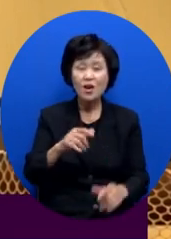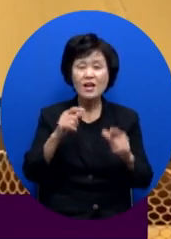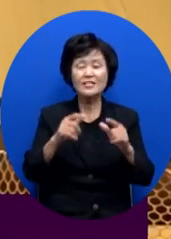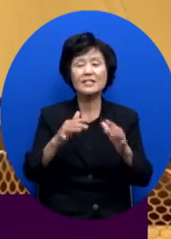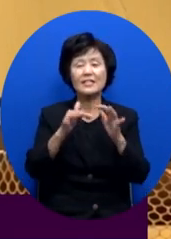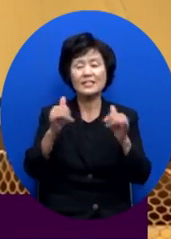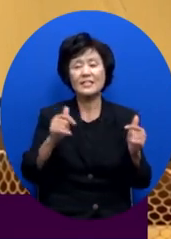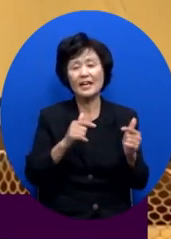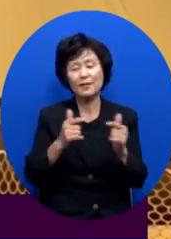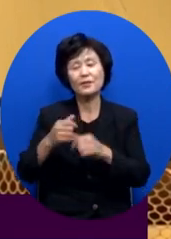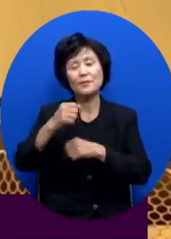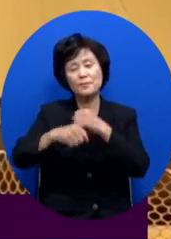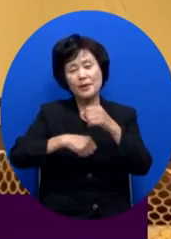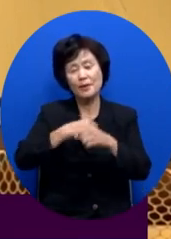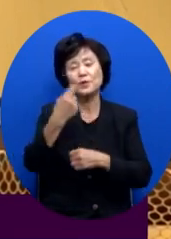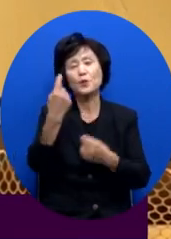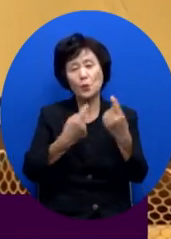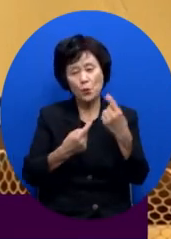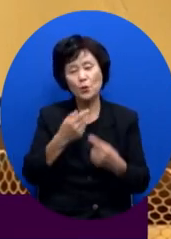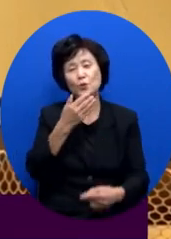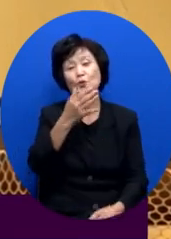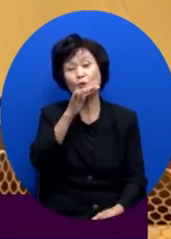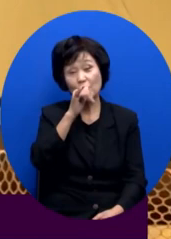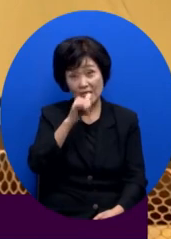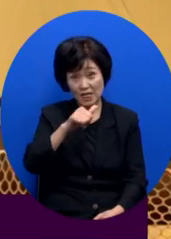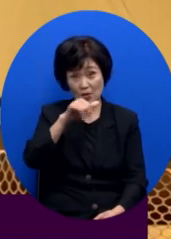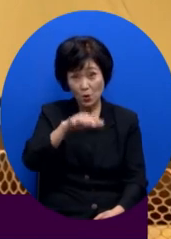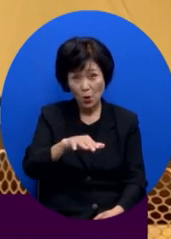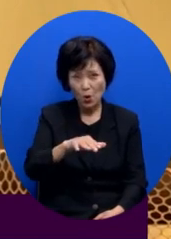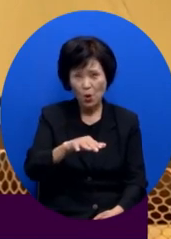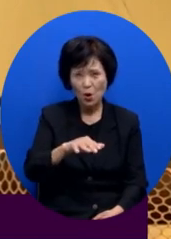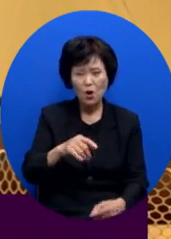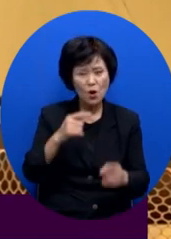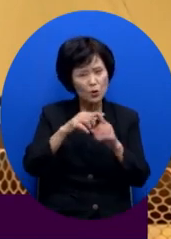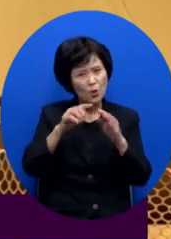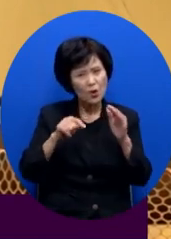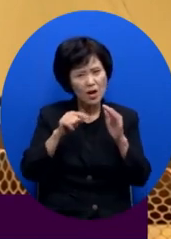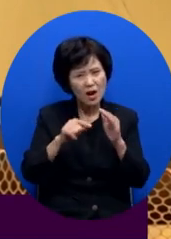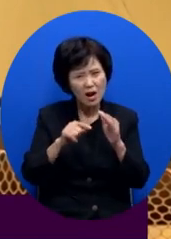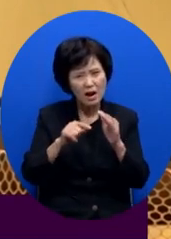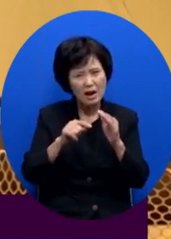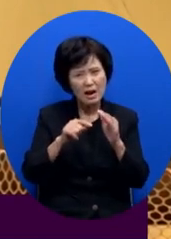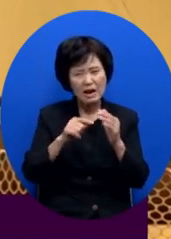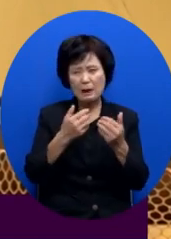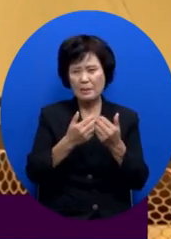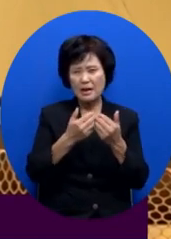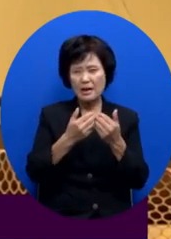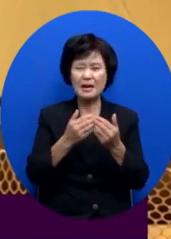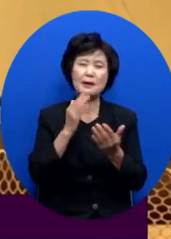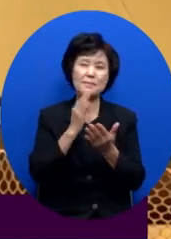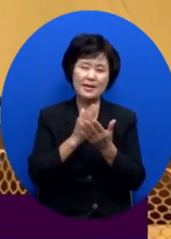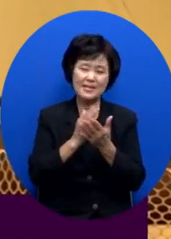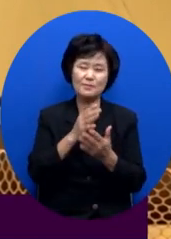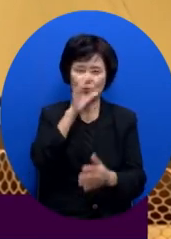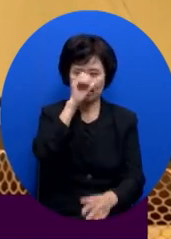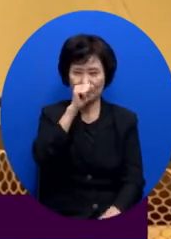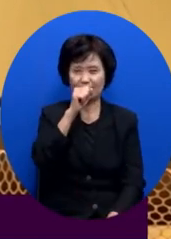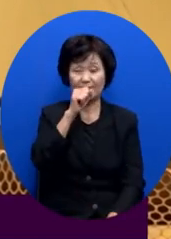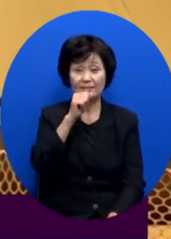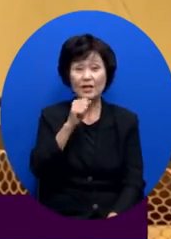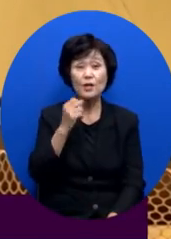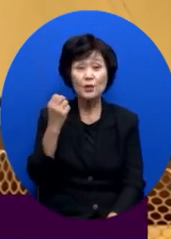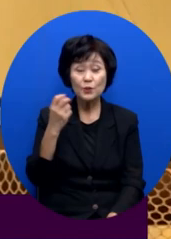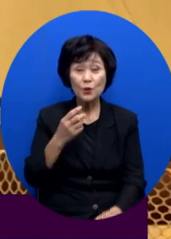마음껏 자유롭게 오실 수 있는 곳이구나, 절대로 가기가 부담스럽고 어려운 곳이 아니구나 하는 것을 발견하셨으면 좋겠고요.